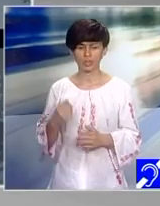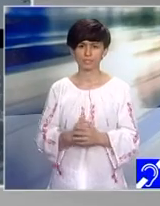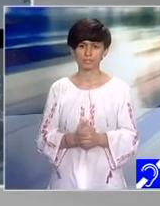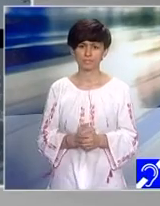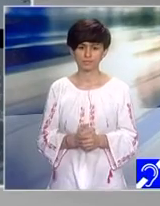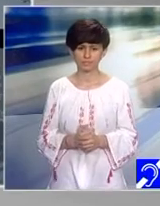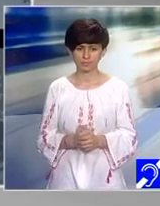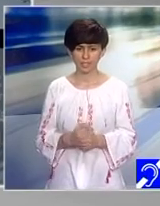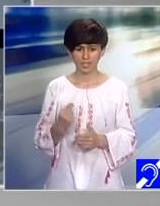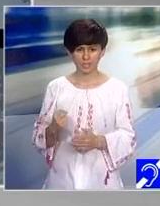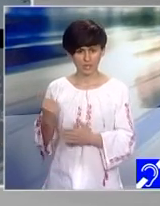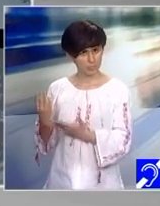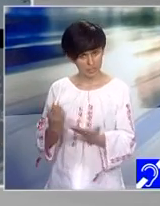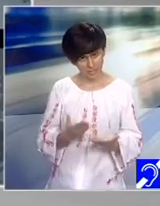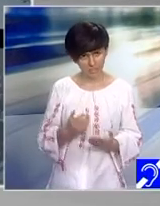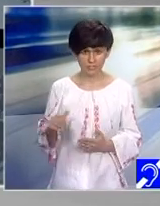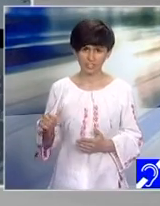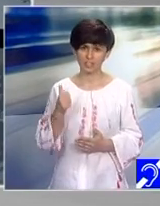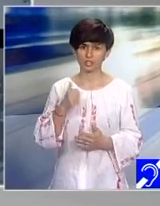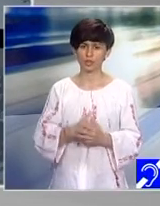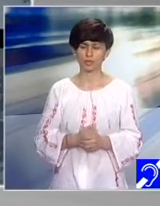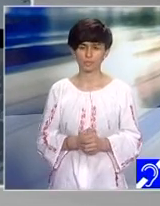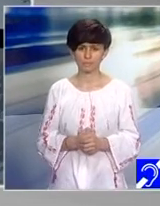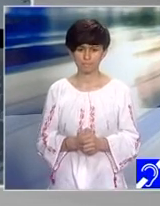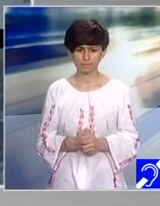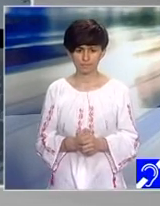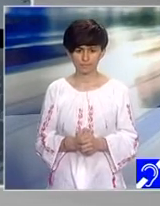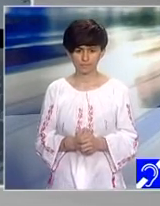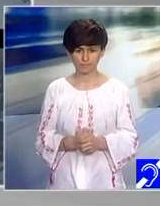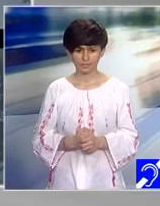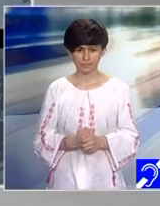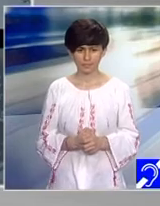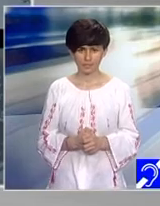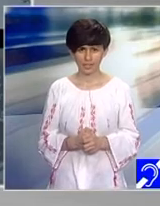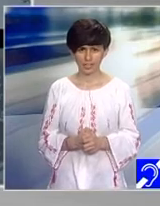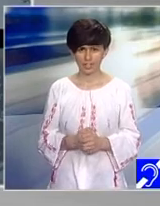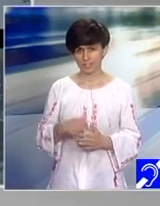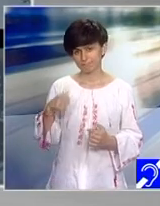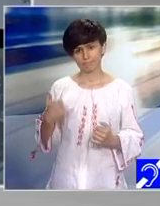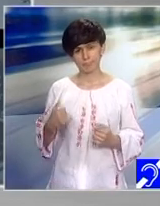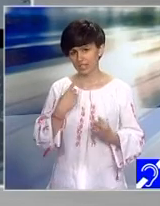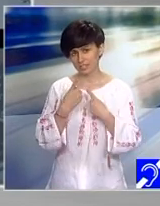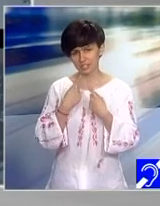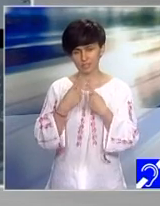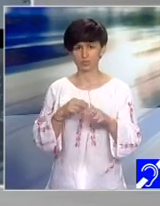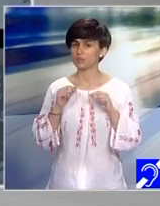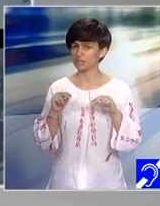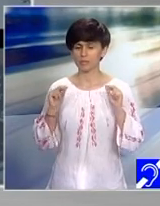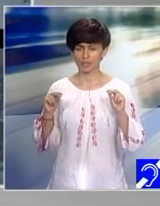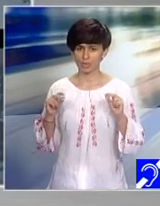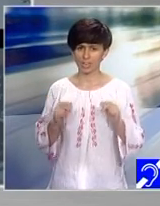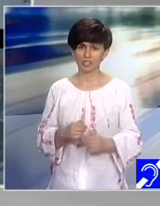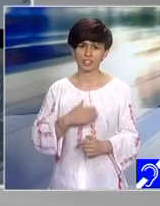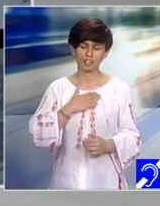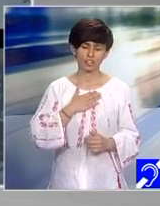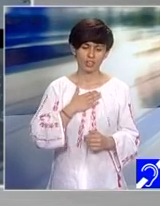și de data aceasta! Bună ziua, bine v-am găsit și de data aceasta. Mai ales că discutăm despre educație.